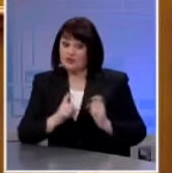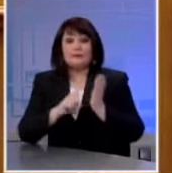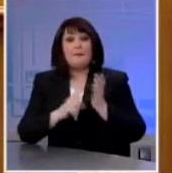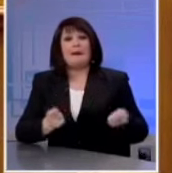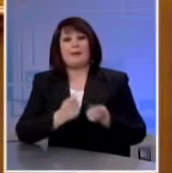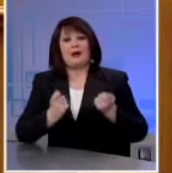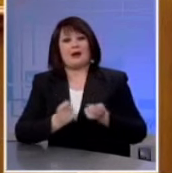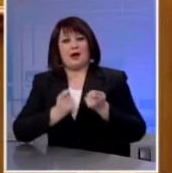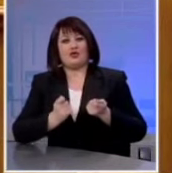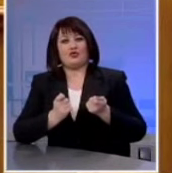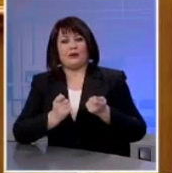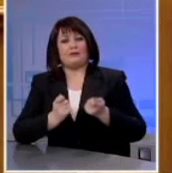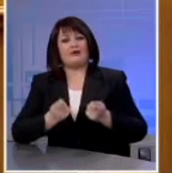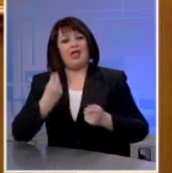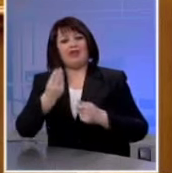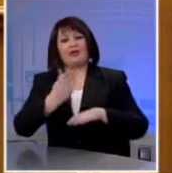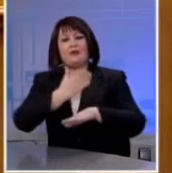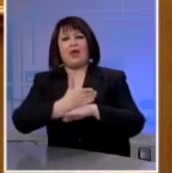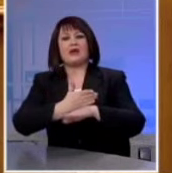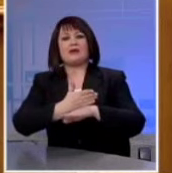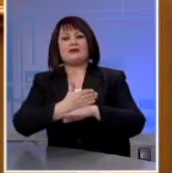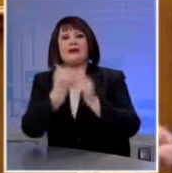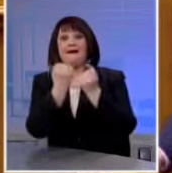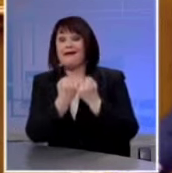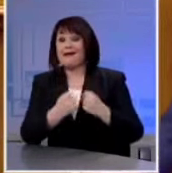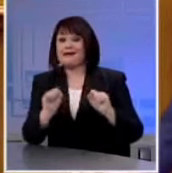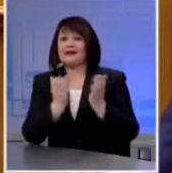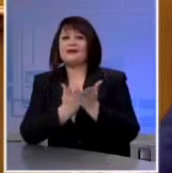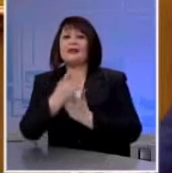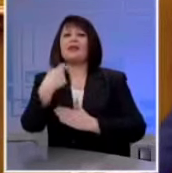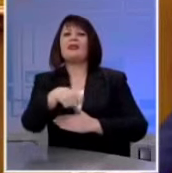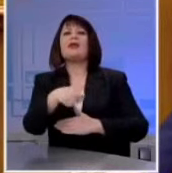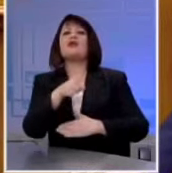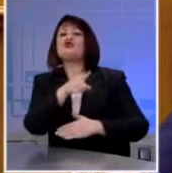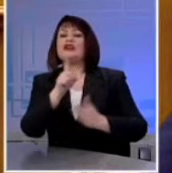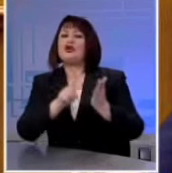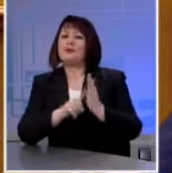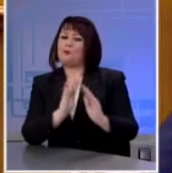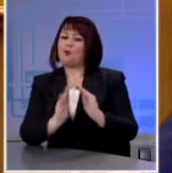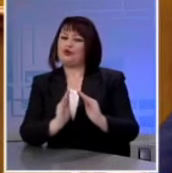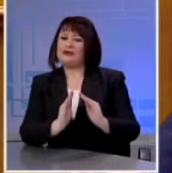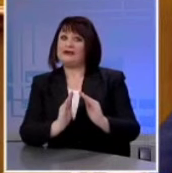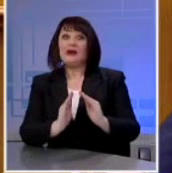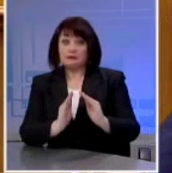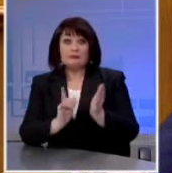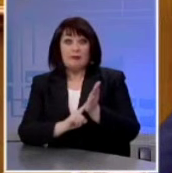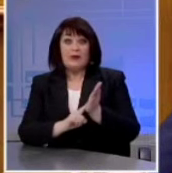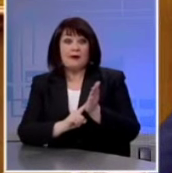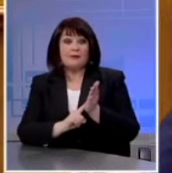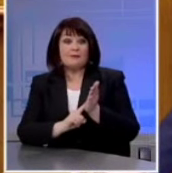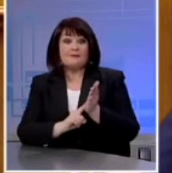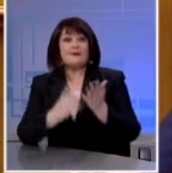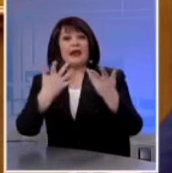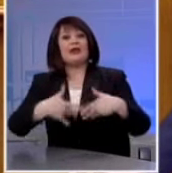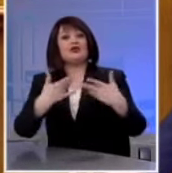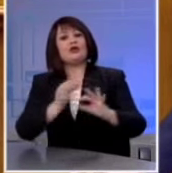είναι ακριβώς να εγγυάται την ανεξαρτησία, τη θεσμική κατοχήρωση, την εύρυθμη